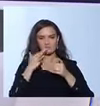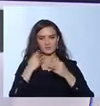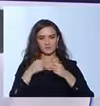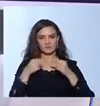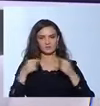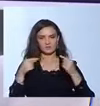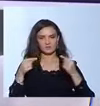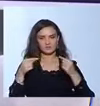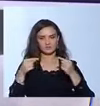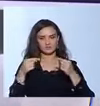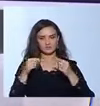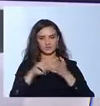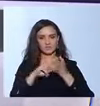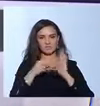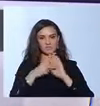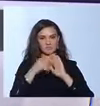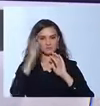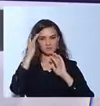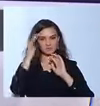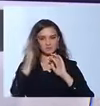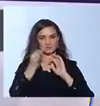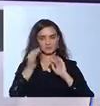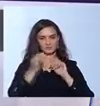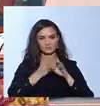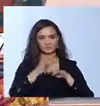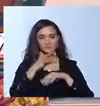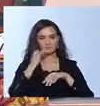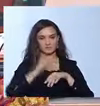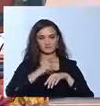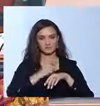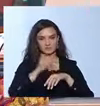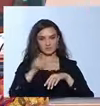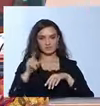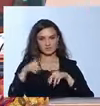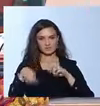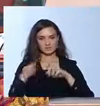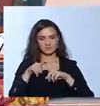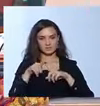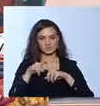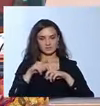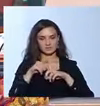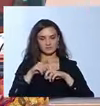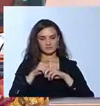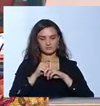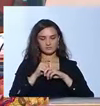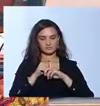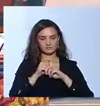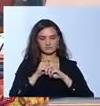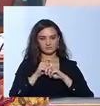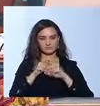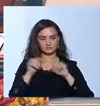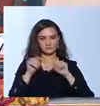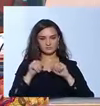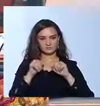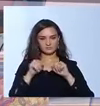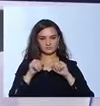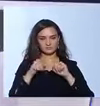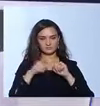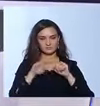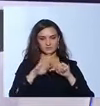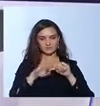ასე ვთქვათ, იგეგმება საინტერესო. აი, ბევრი სპეციალობის ჭრილში დანახვა პრობლემის გადაჭრილია. აქ